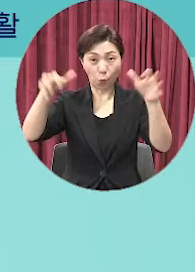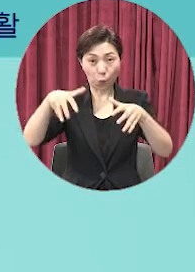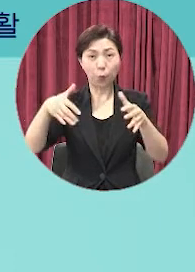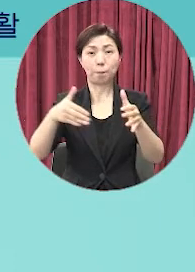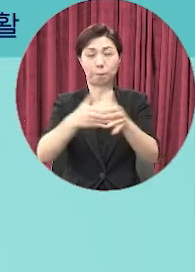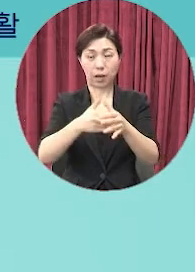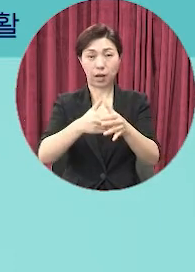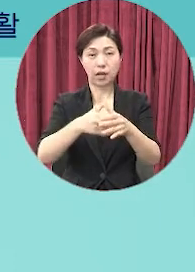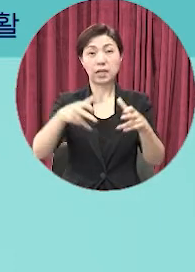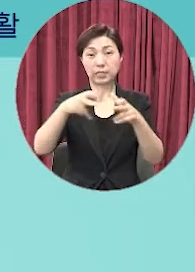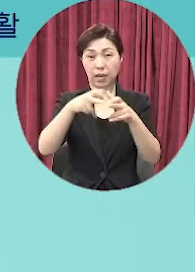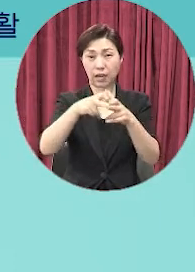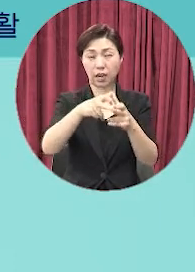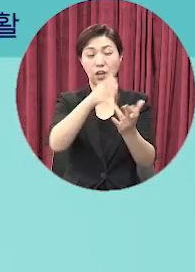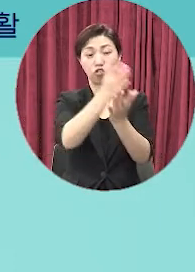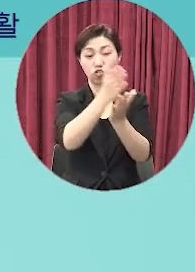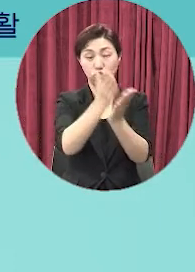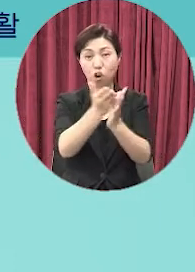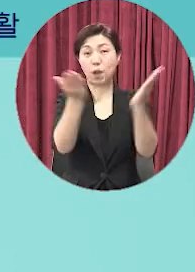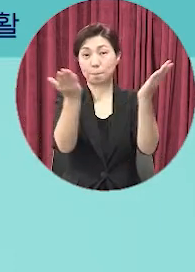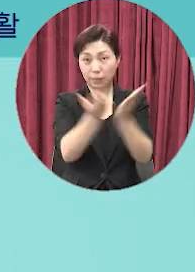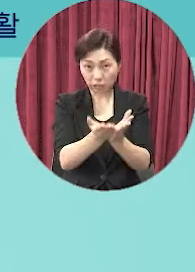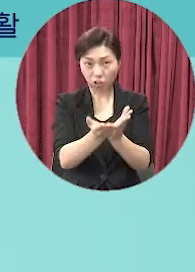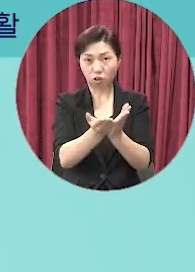그래서 장애 유형별로